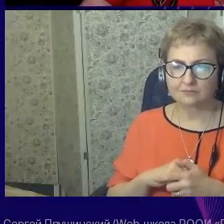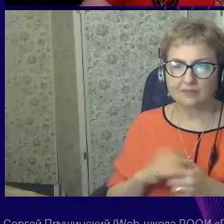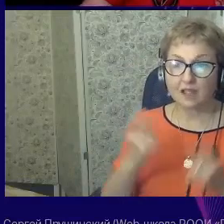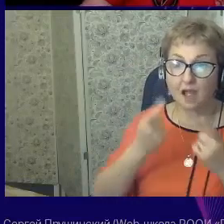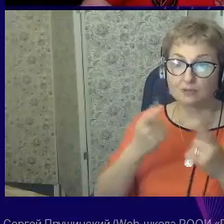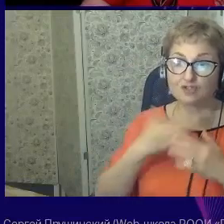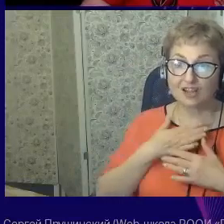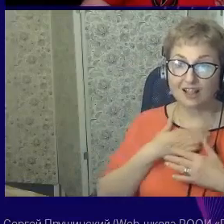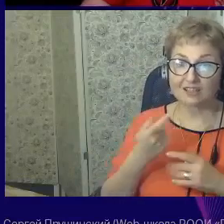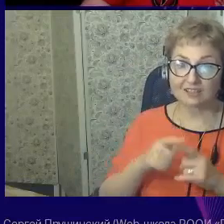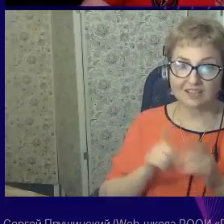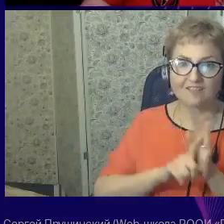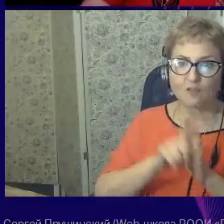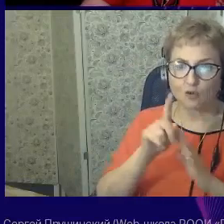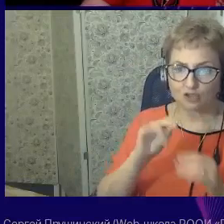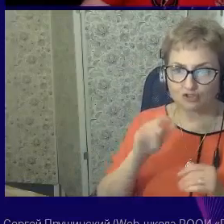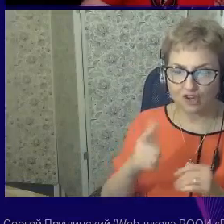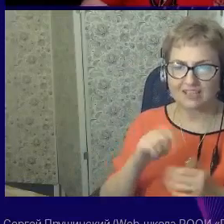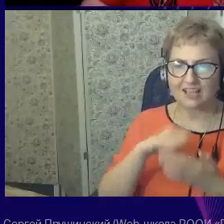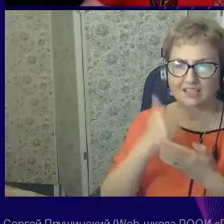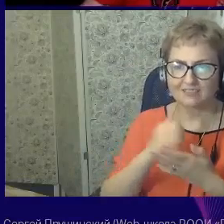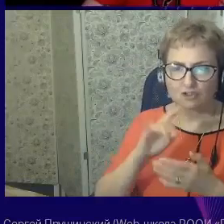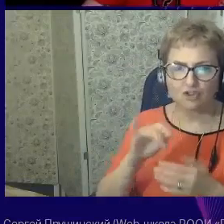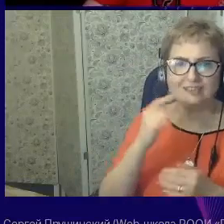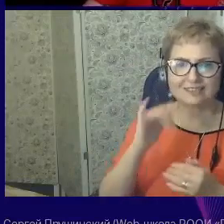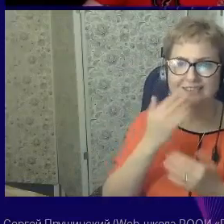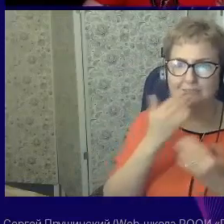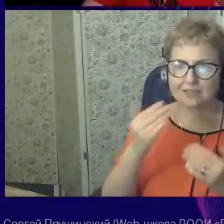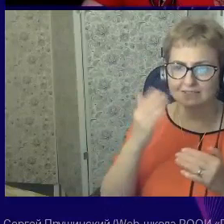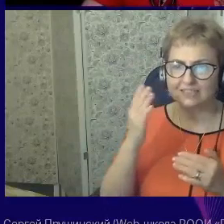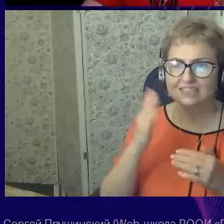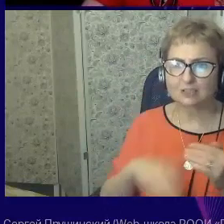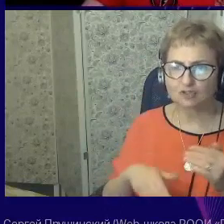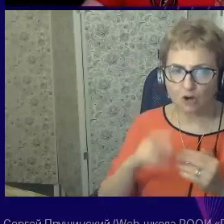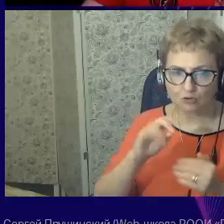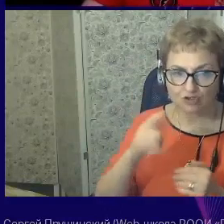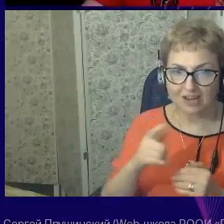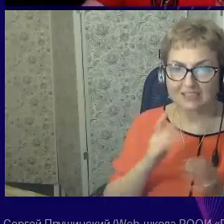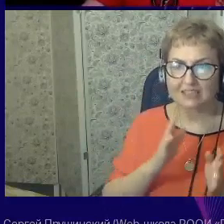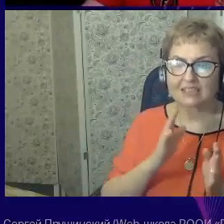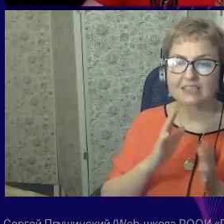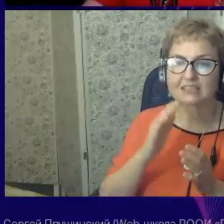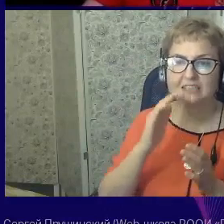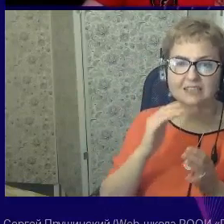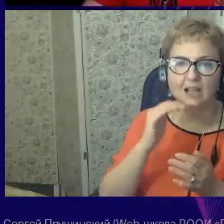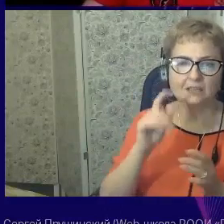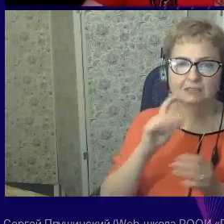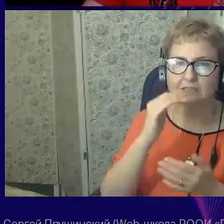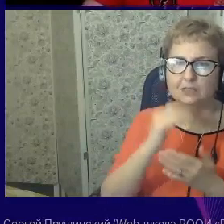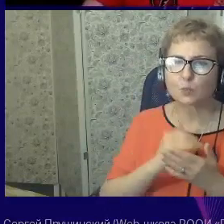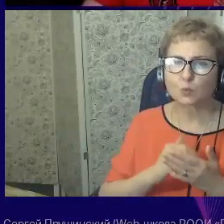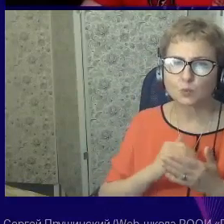Обычно для нас это вводная часть, основная часть и завершающая часть. Структуру мы обычно вывешиваем на